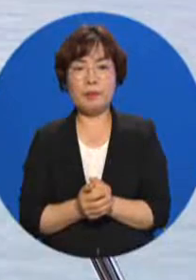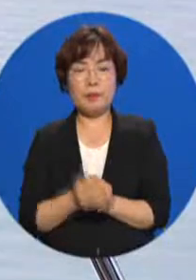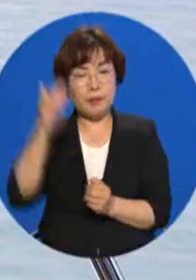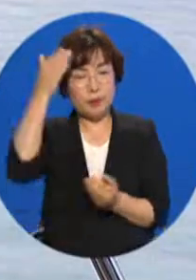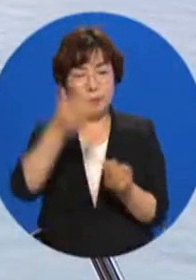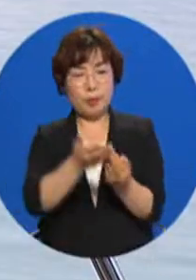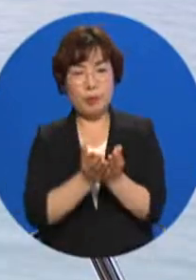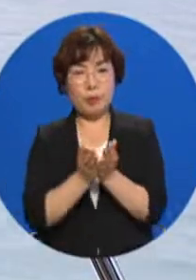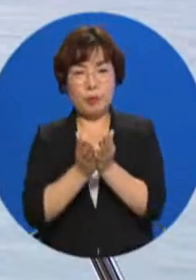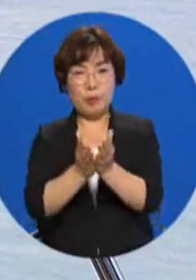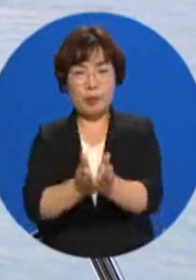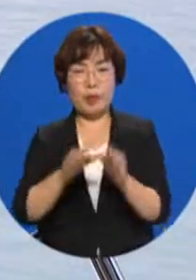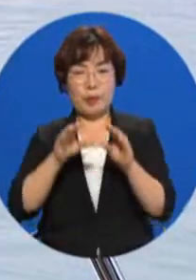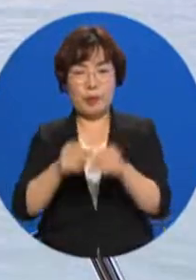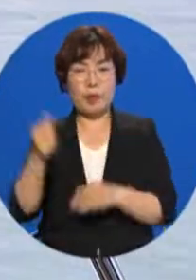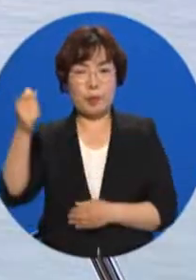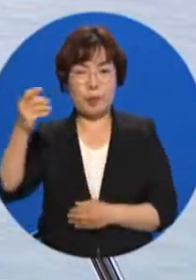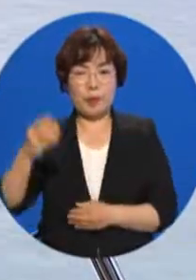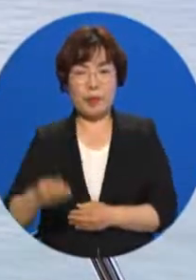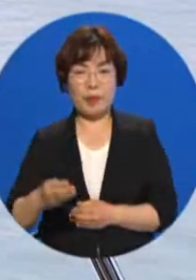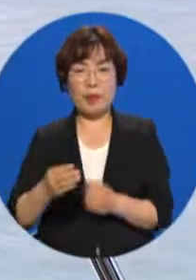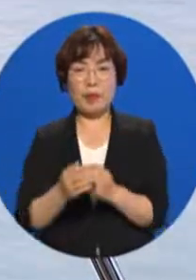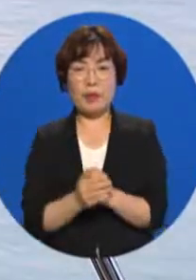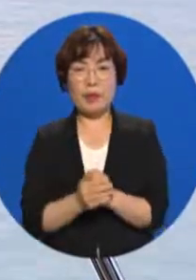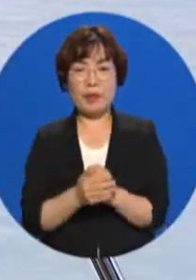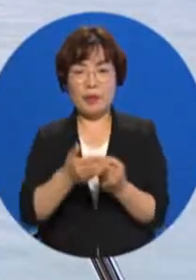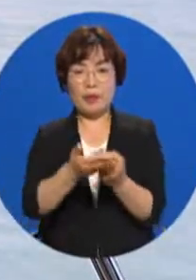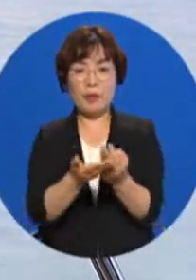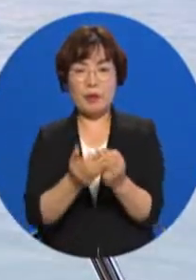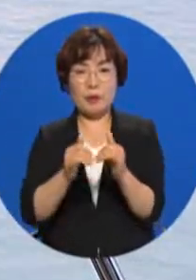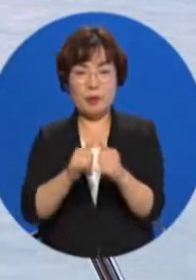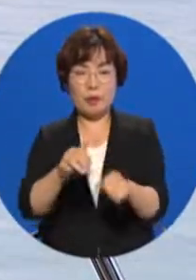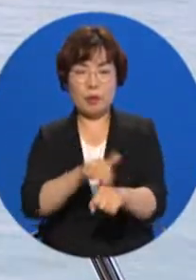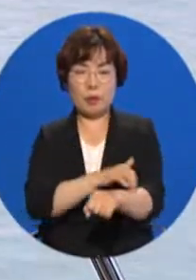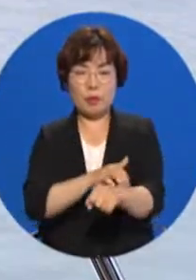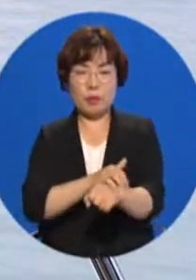거문도 항로의 운항 중단이 잦은 가운데 섬 주민들의